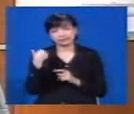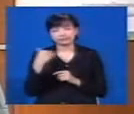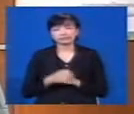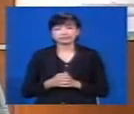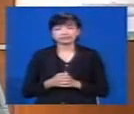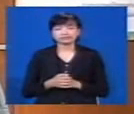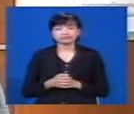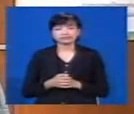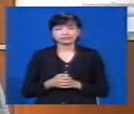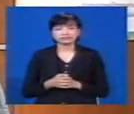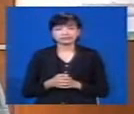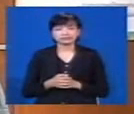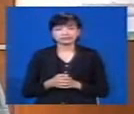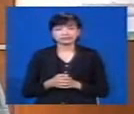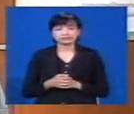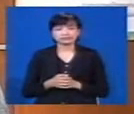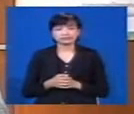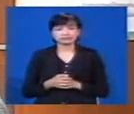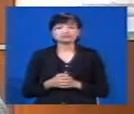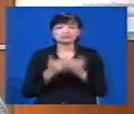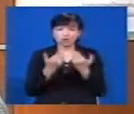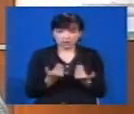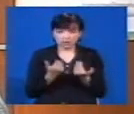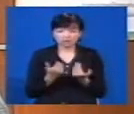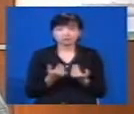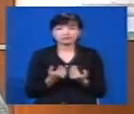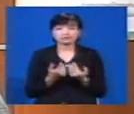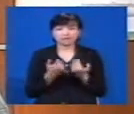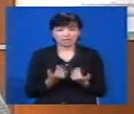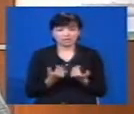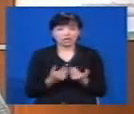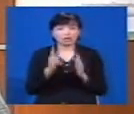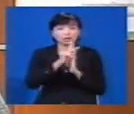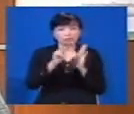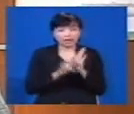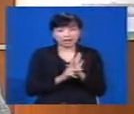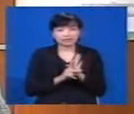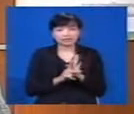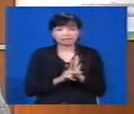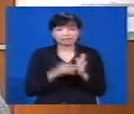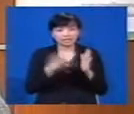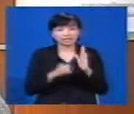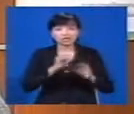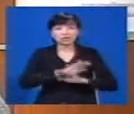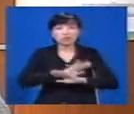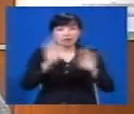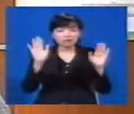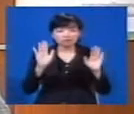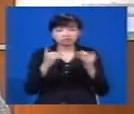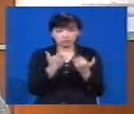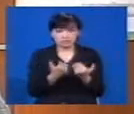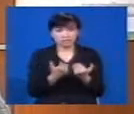ลอดนะครับอย่างไรก็ตามก็ยังอยู่ในชั้นการแปรยติในกฎหมายนิรโทษกรรมนะครับรัฐธรรมนูญก็มีกลไกเดินไปข้างห